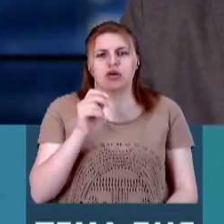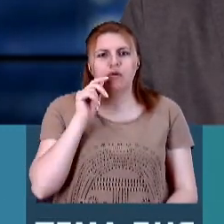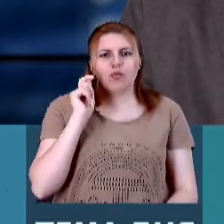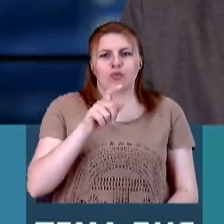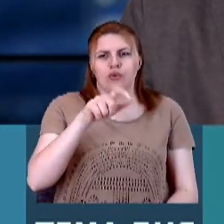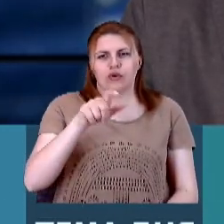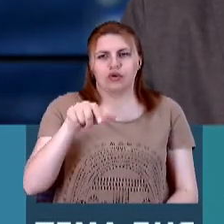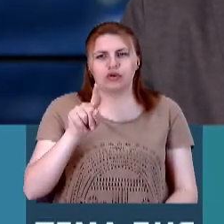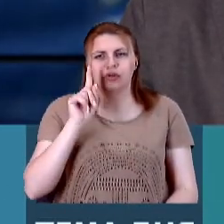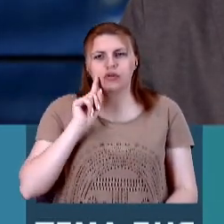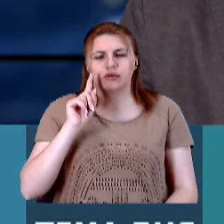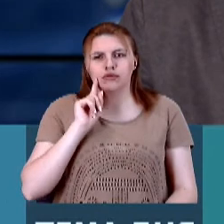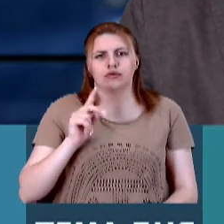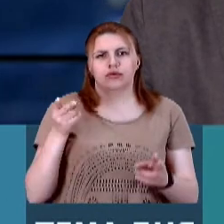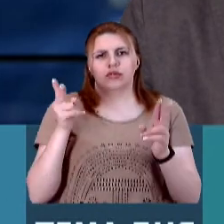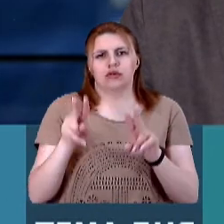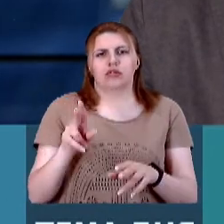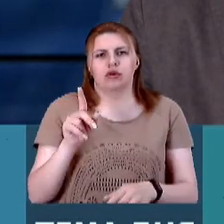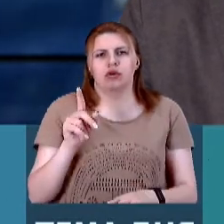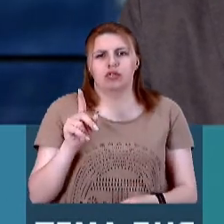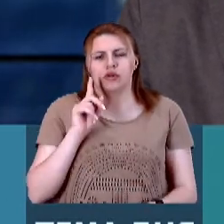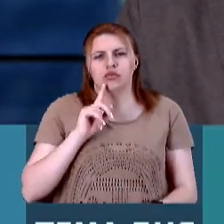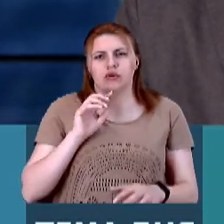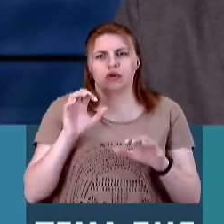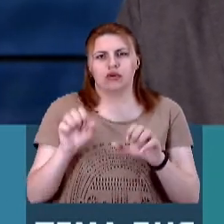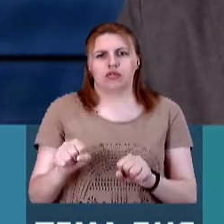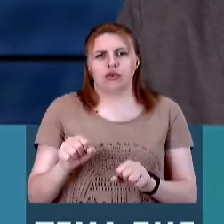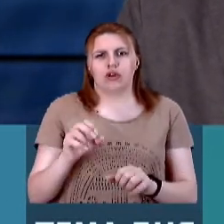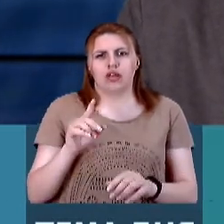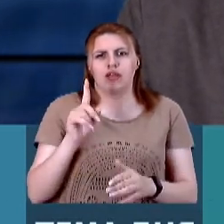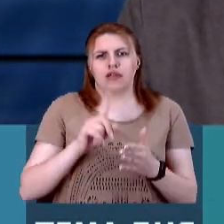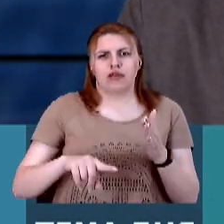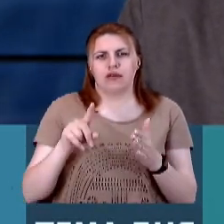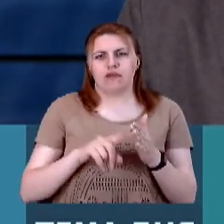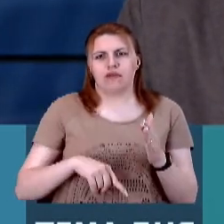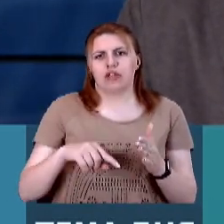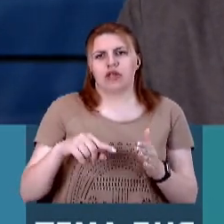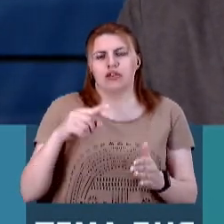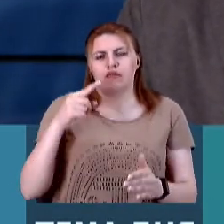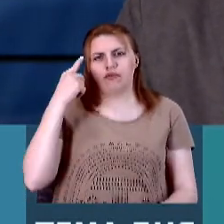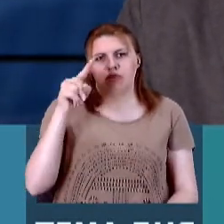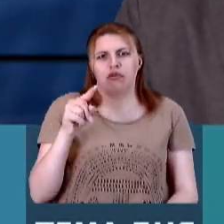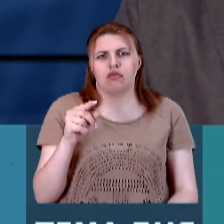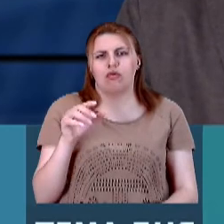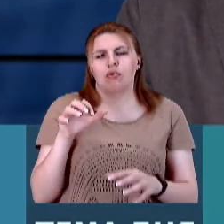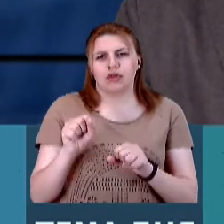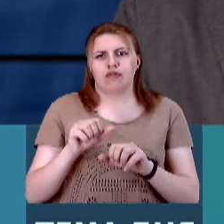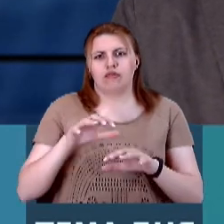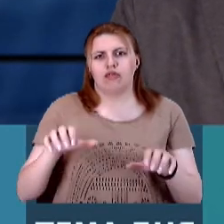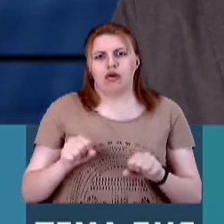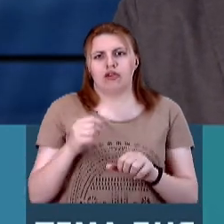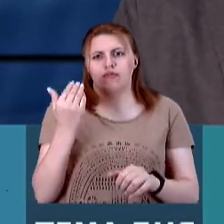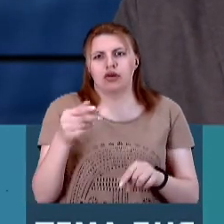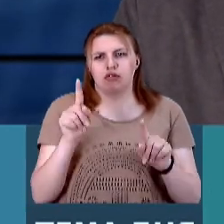залишаються на тимчасово окупованих територіях і не вірять в ідеали ось цієї окупаційної влади. Розкажіть нам, будь ласка, ви також, між